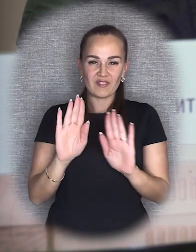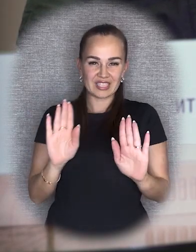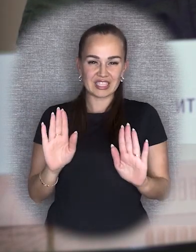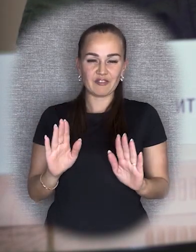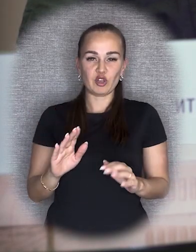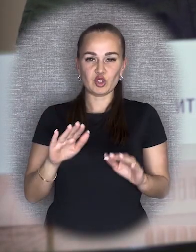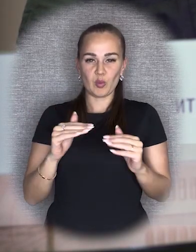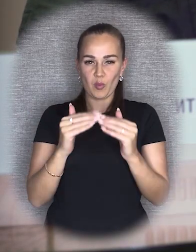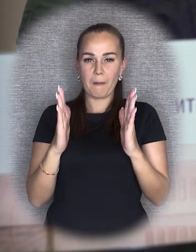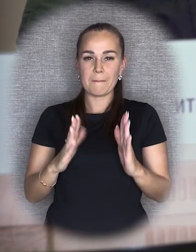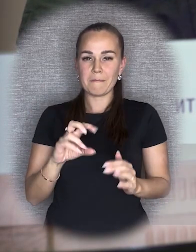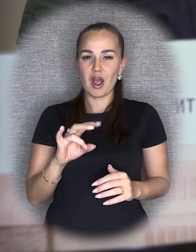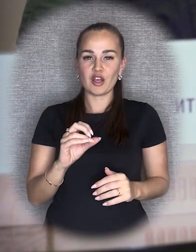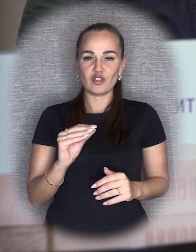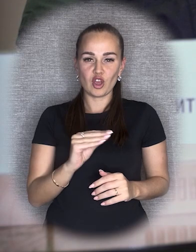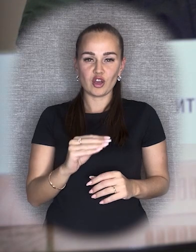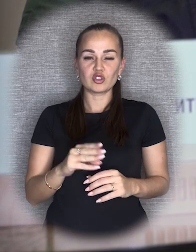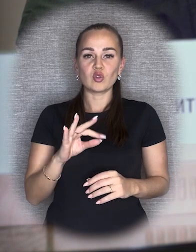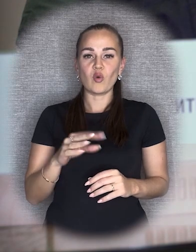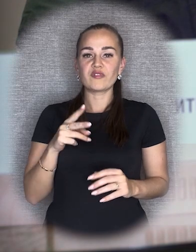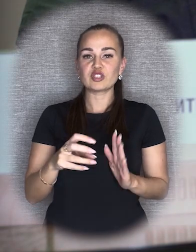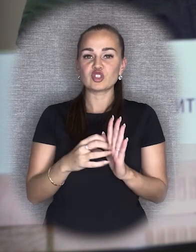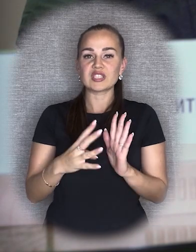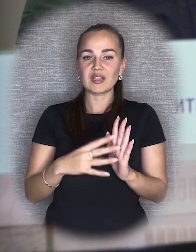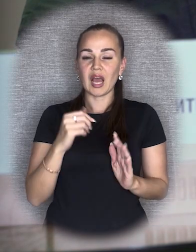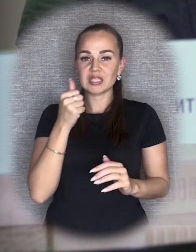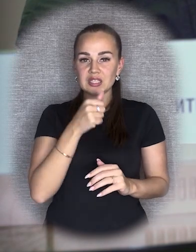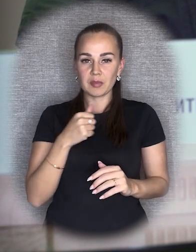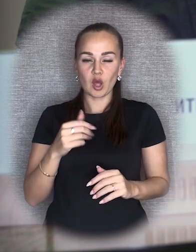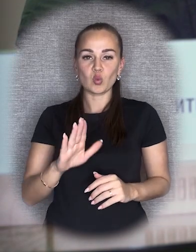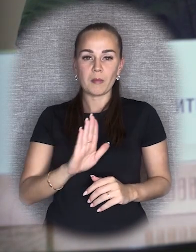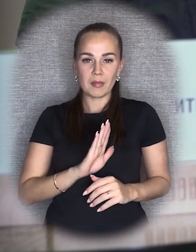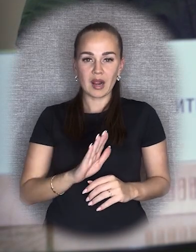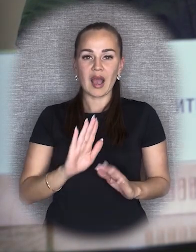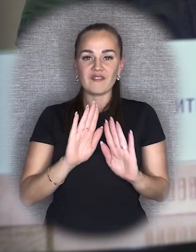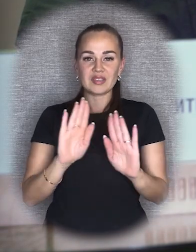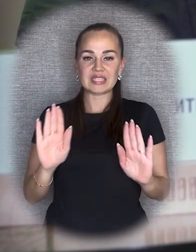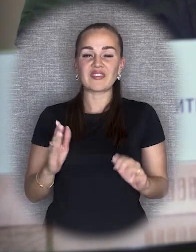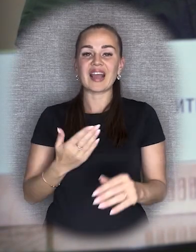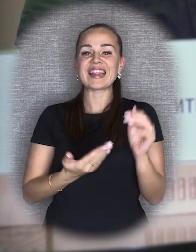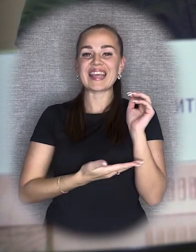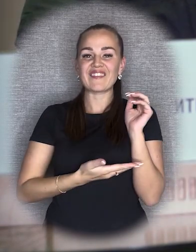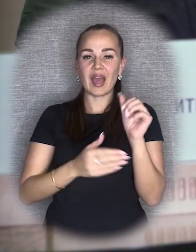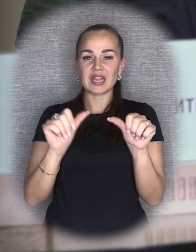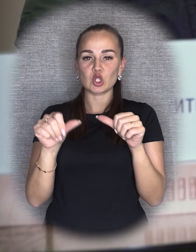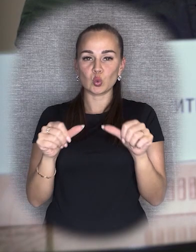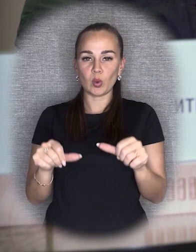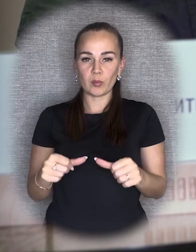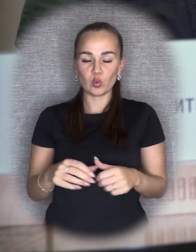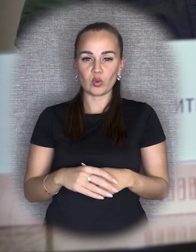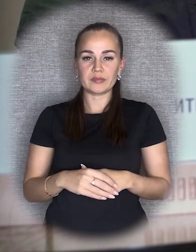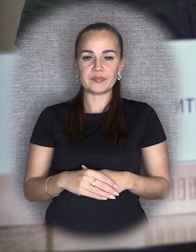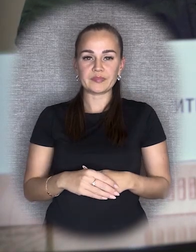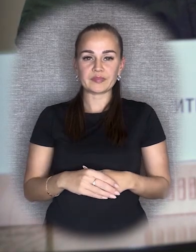прошлому манежа, то еще в 2019 году у нас состоялась выставка деревянной скульптуры «Христос